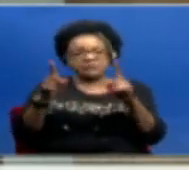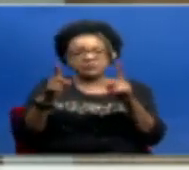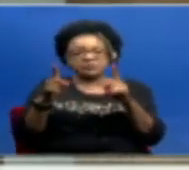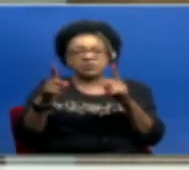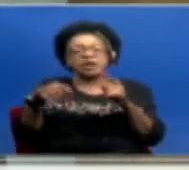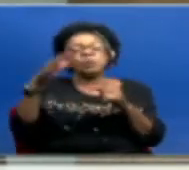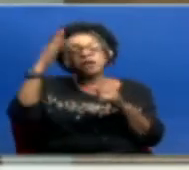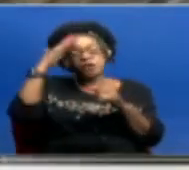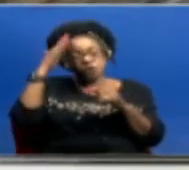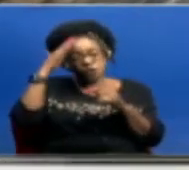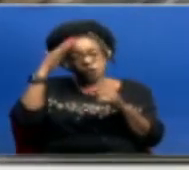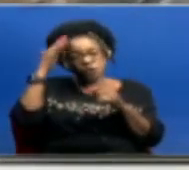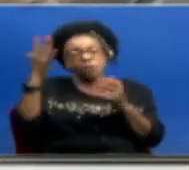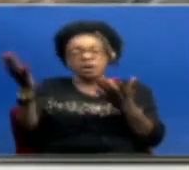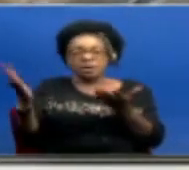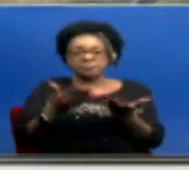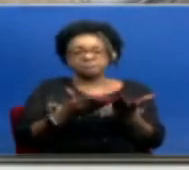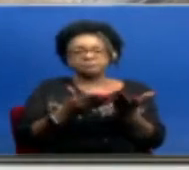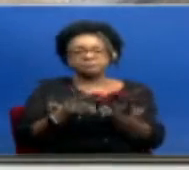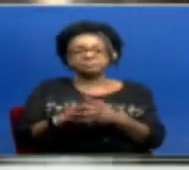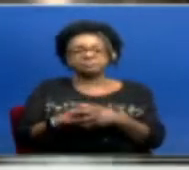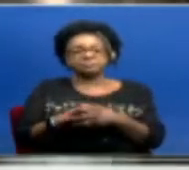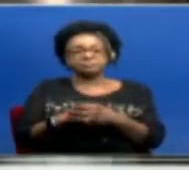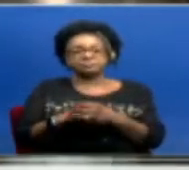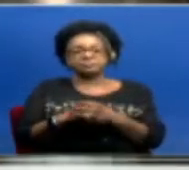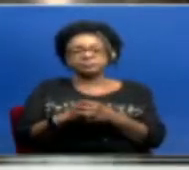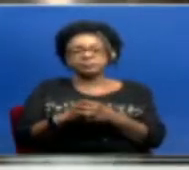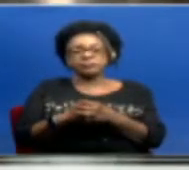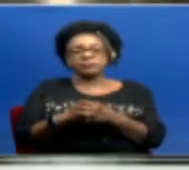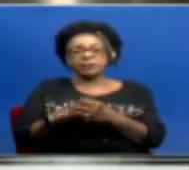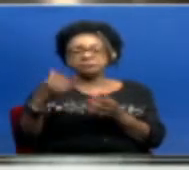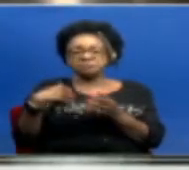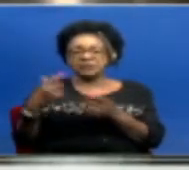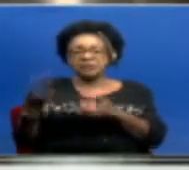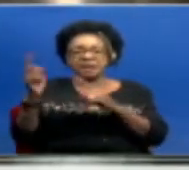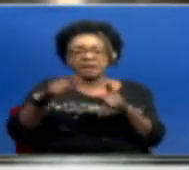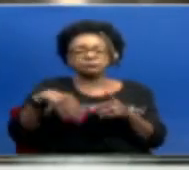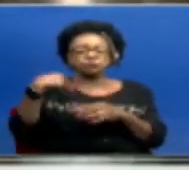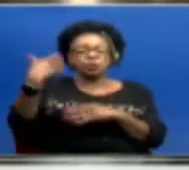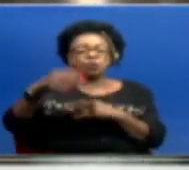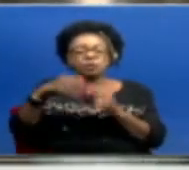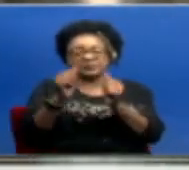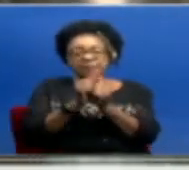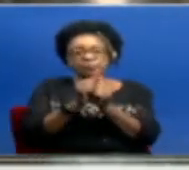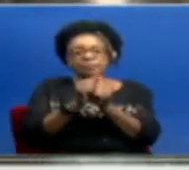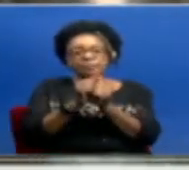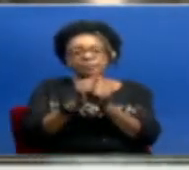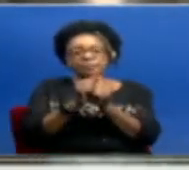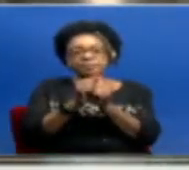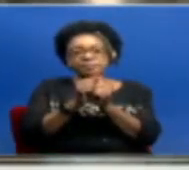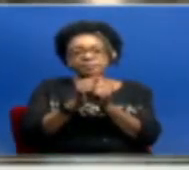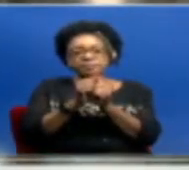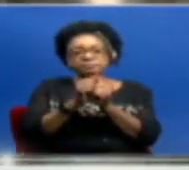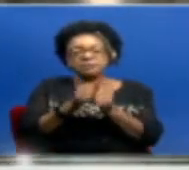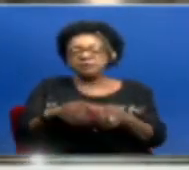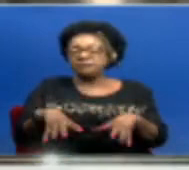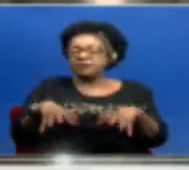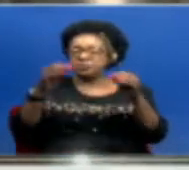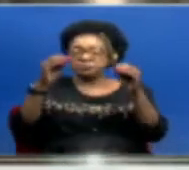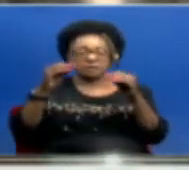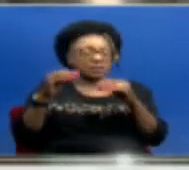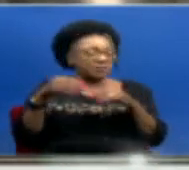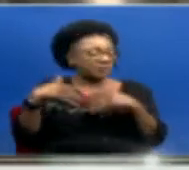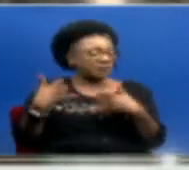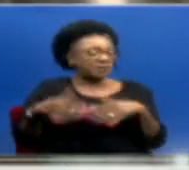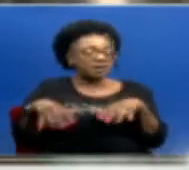tu battery watakuja. Leo nimekuja kushaga, huwa tunashaga na 10 bob. Nimepata bei